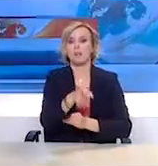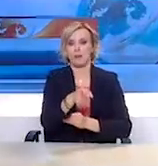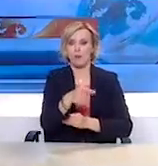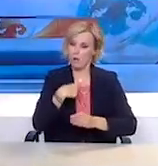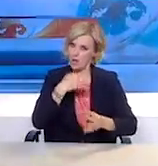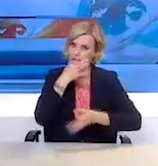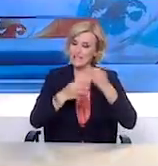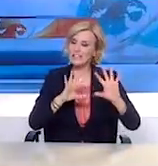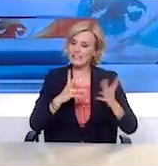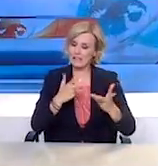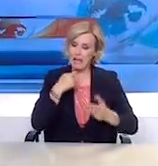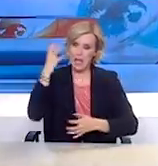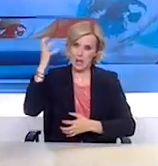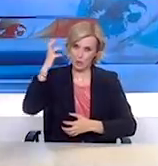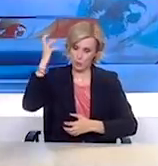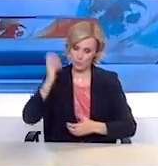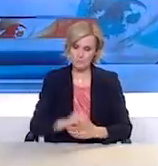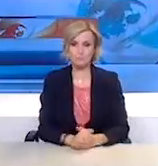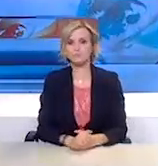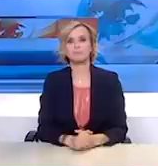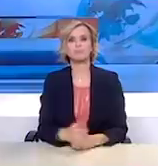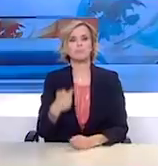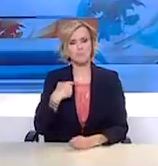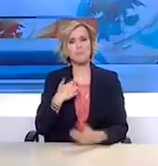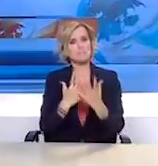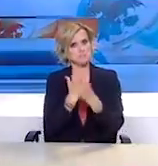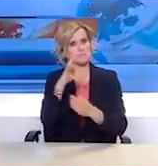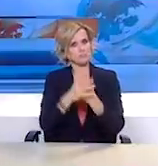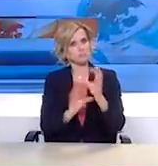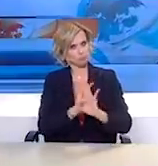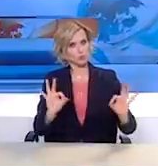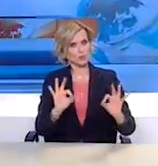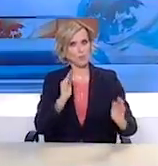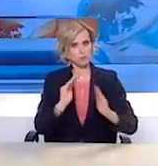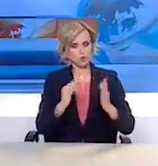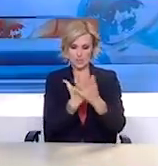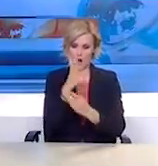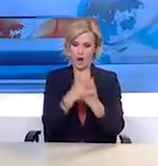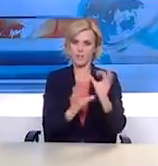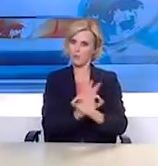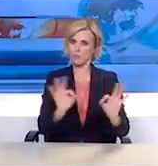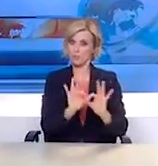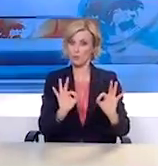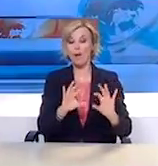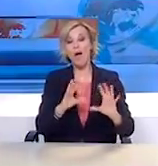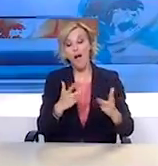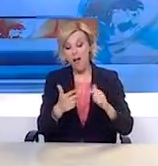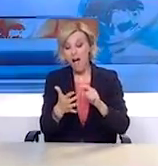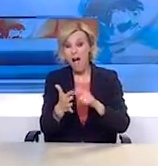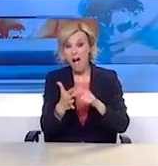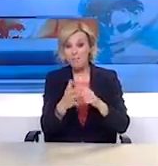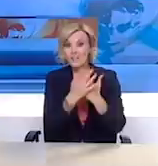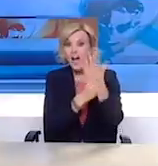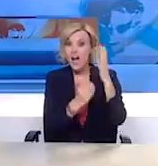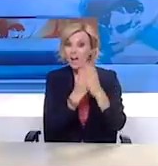το εξηγήσω. Πολλοί φορούμε γάντια πιστεύοντας ότι μας προστατεύουν με κάποιο τρόπο. Τα γάντια όμως μιας χρήσης δεν